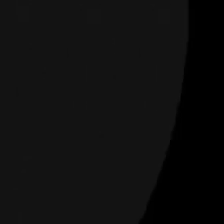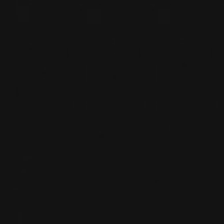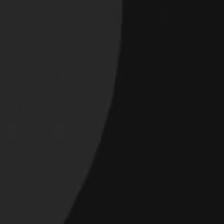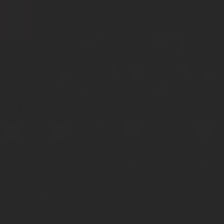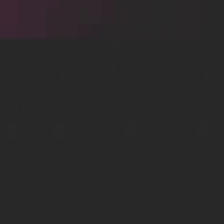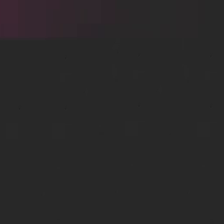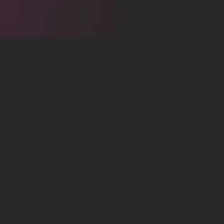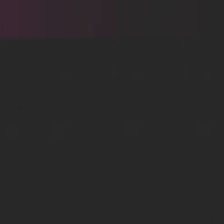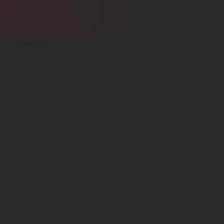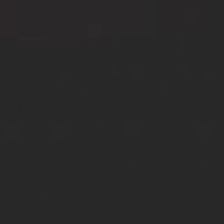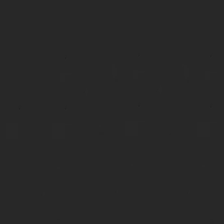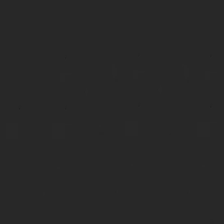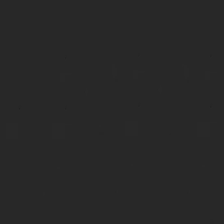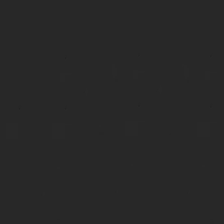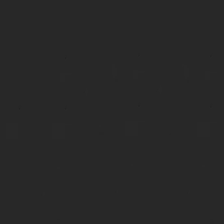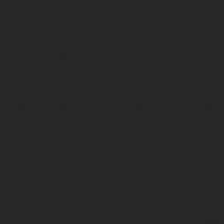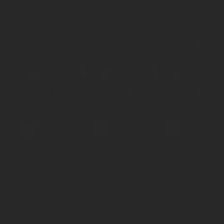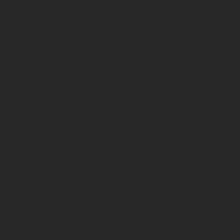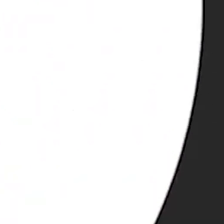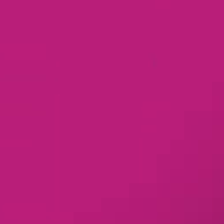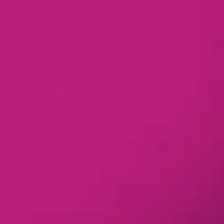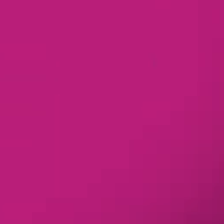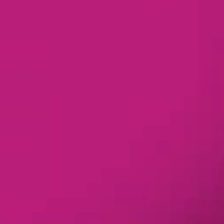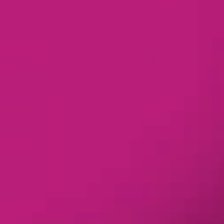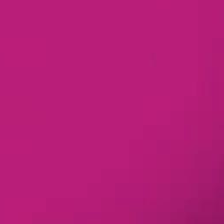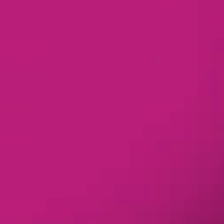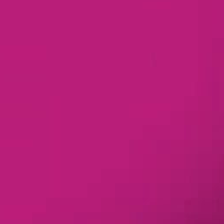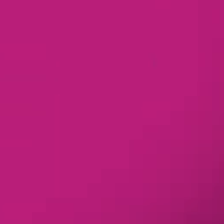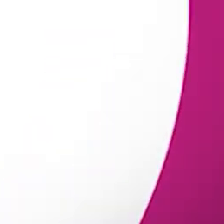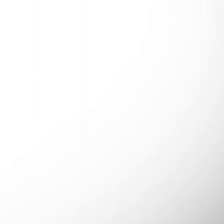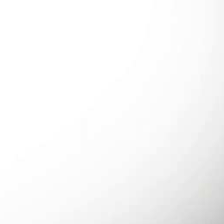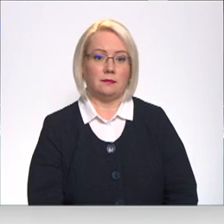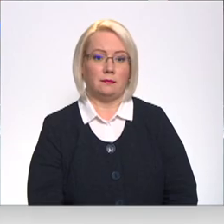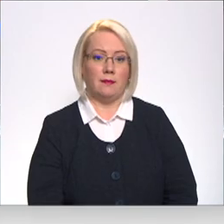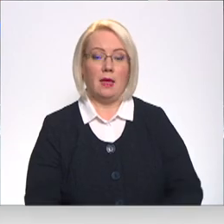Re! Viss ēters ir te!